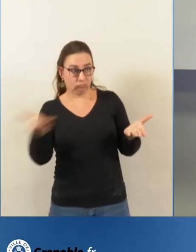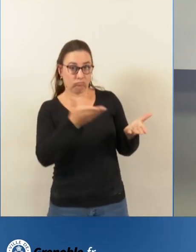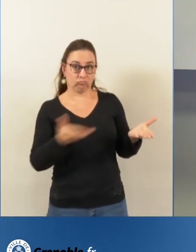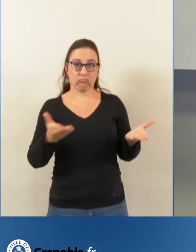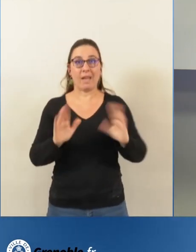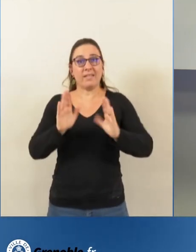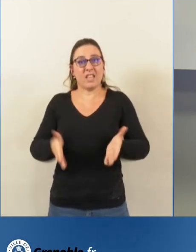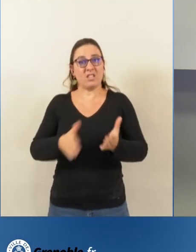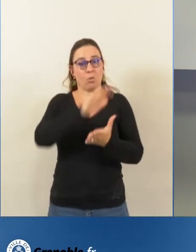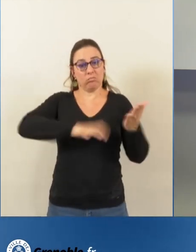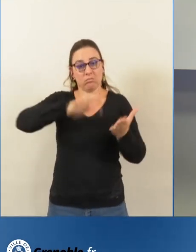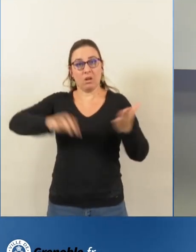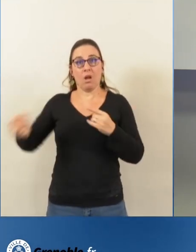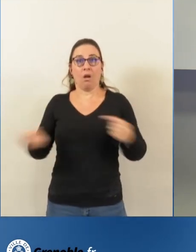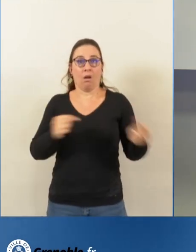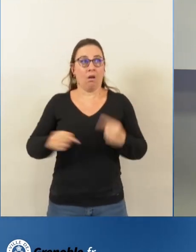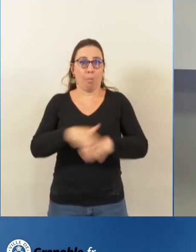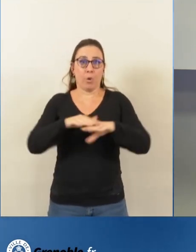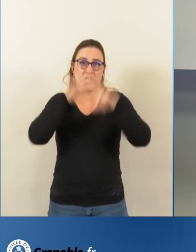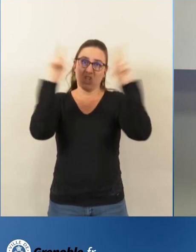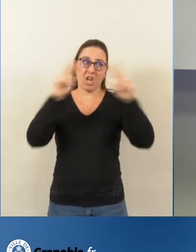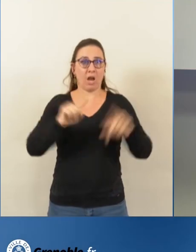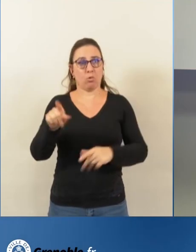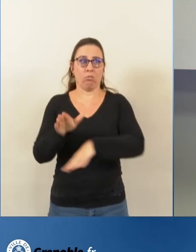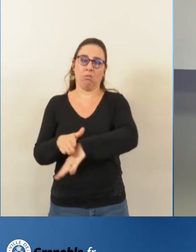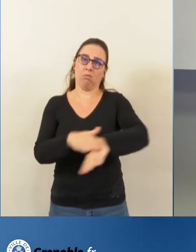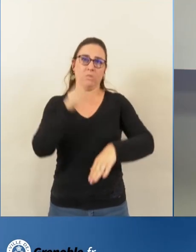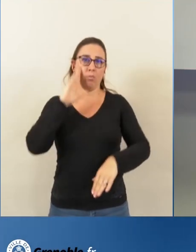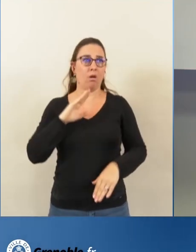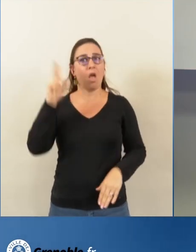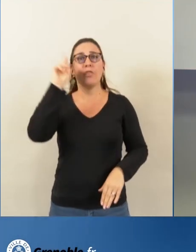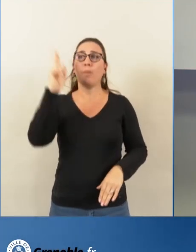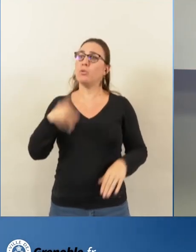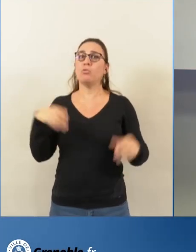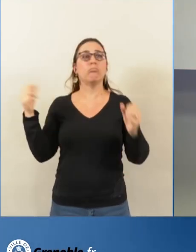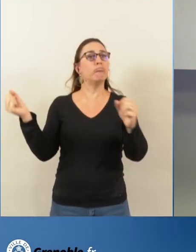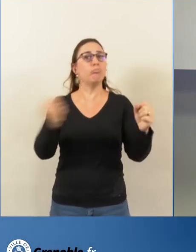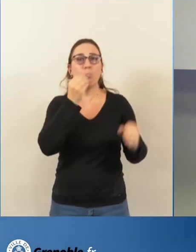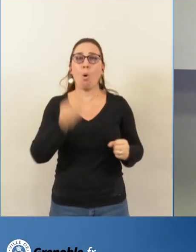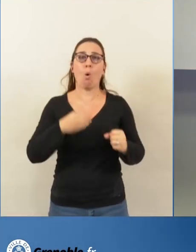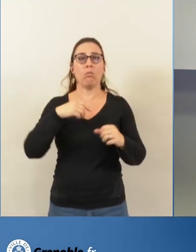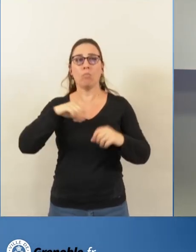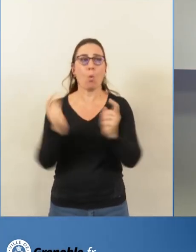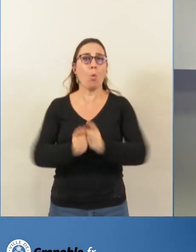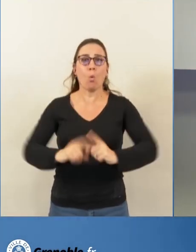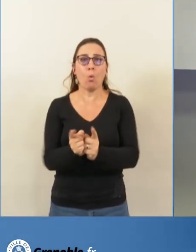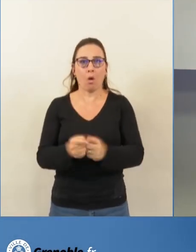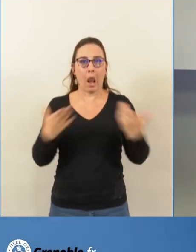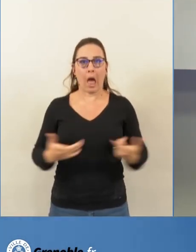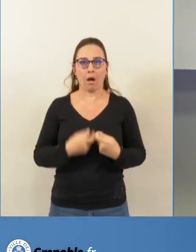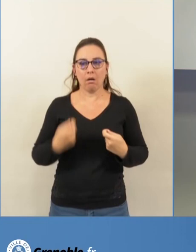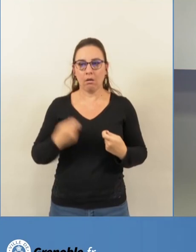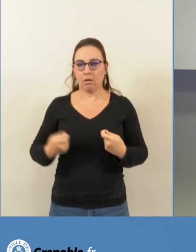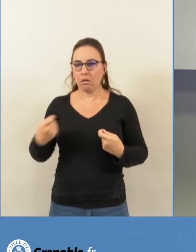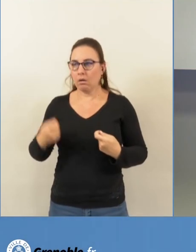rendu acte ce n'est pas un débat de politique générale sur tous les sujets donc d'habitude ce rendu acte face en 30 secondes il nous commence commençons et